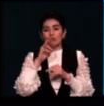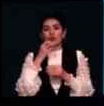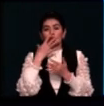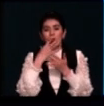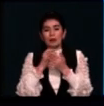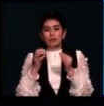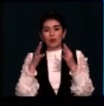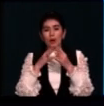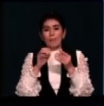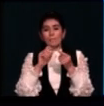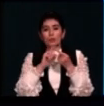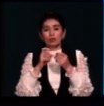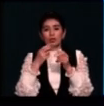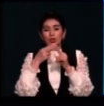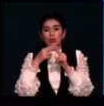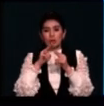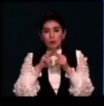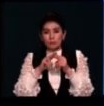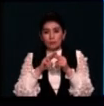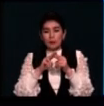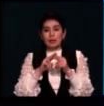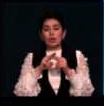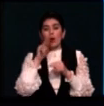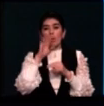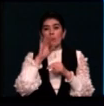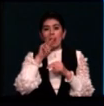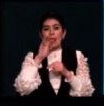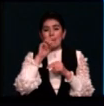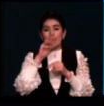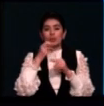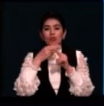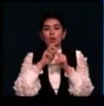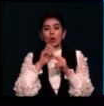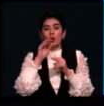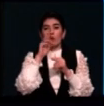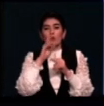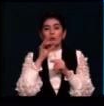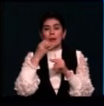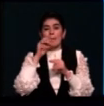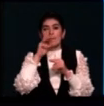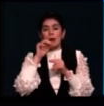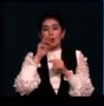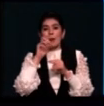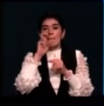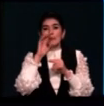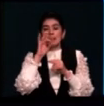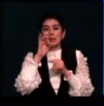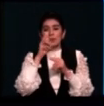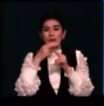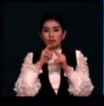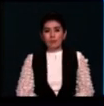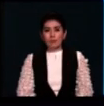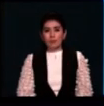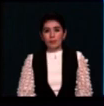o'zaro kovalent bog' hosil qilib, polimer hosil qiladigan quyi molekulyar birikmalar monomerlar